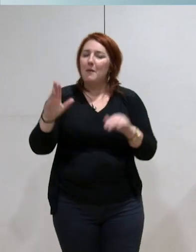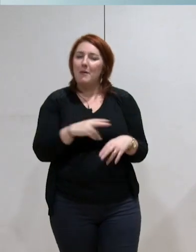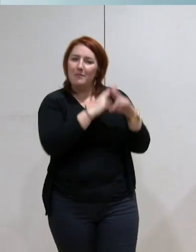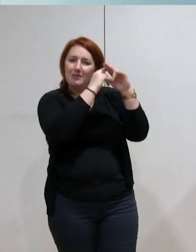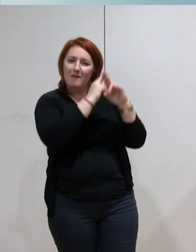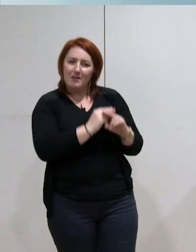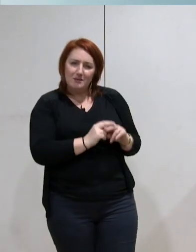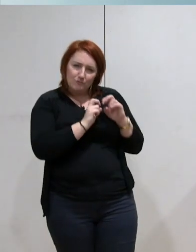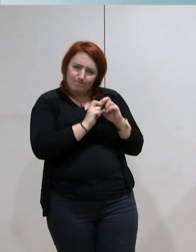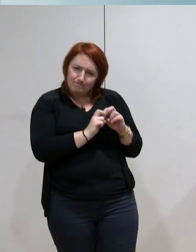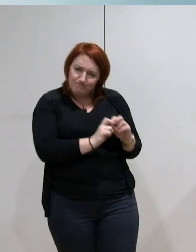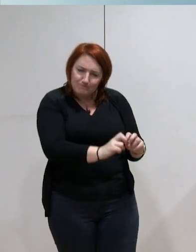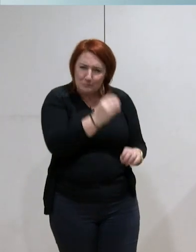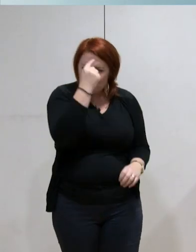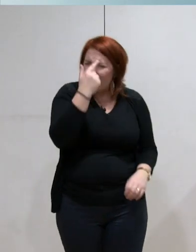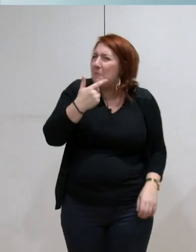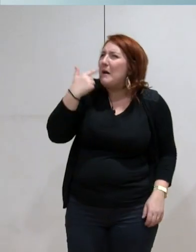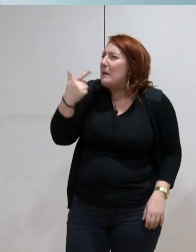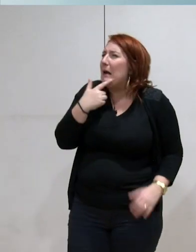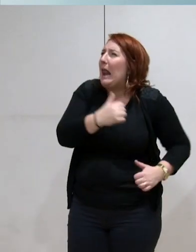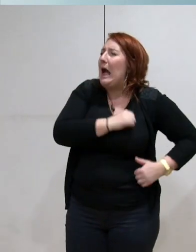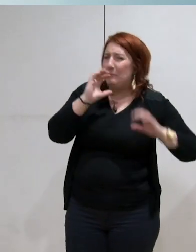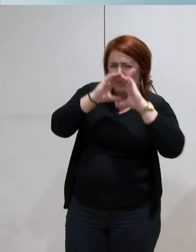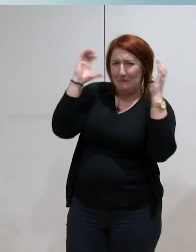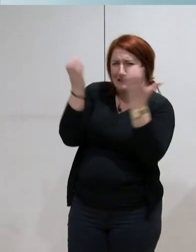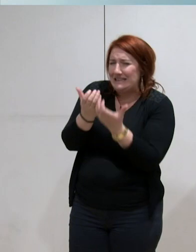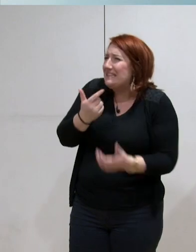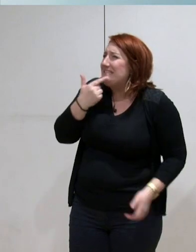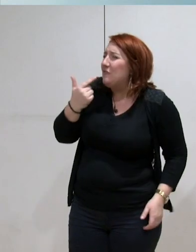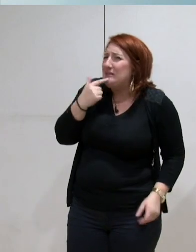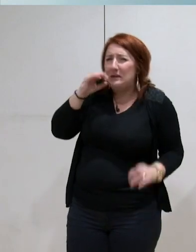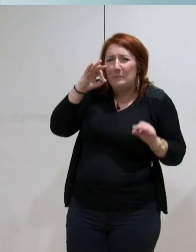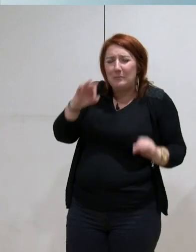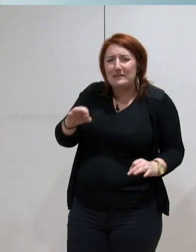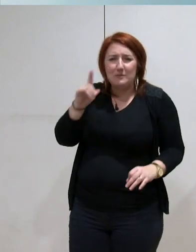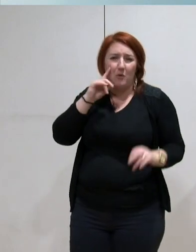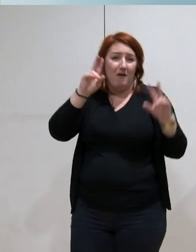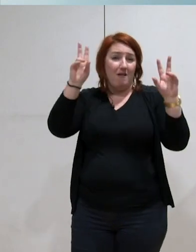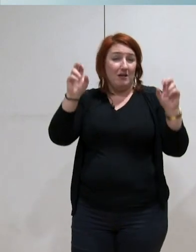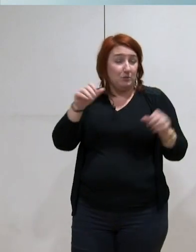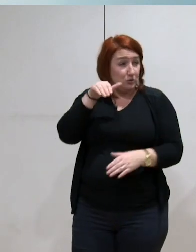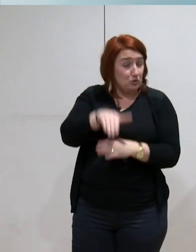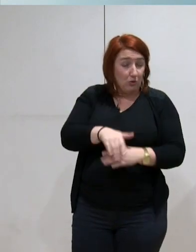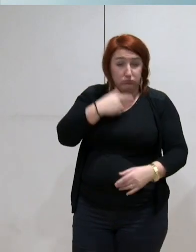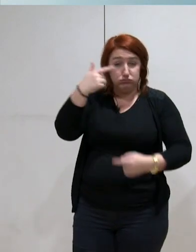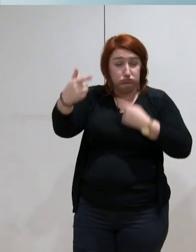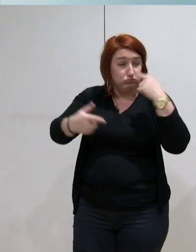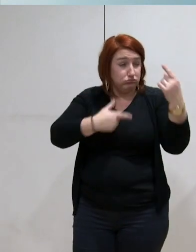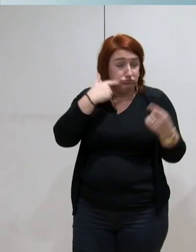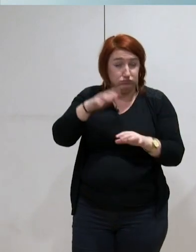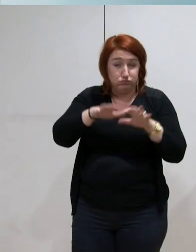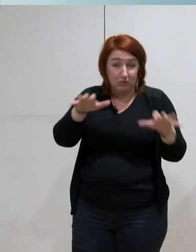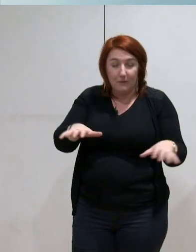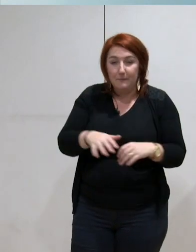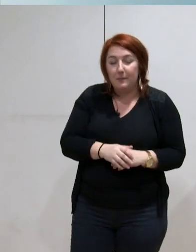avait derrière cette expression que l'on utilise beaucoup